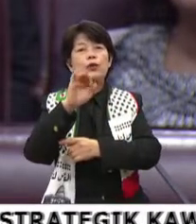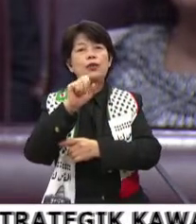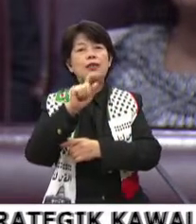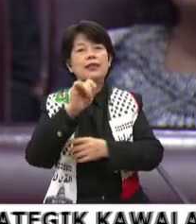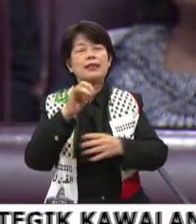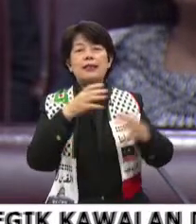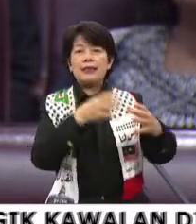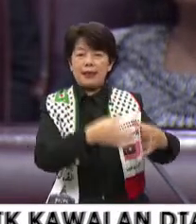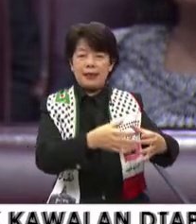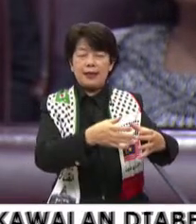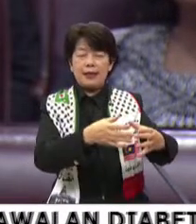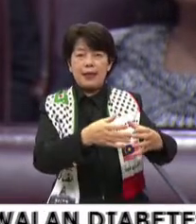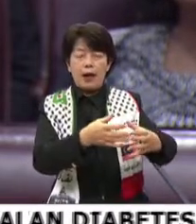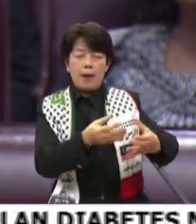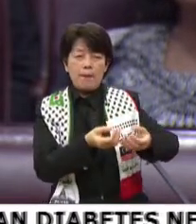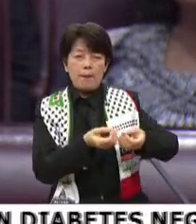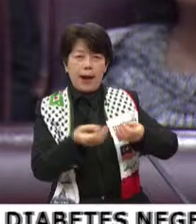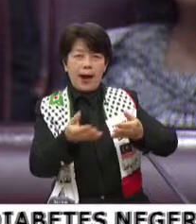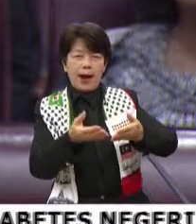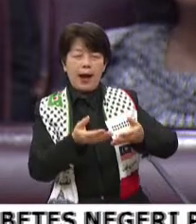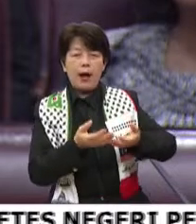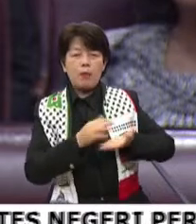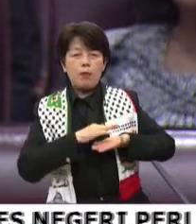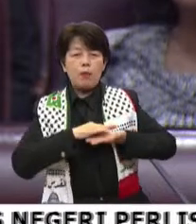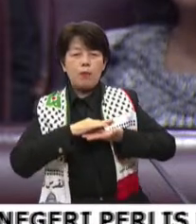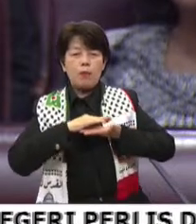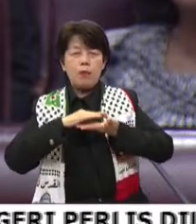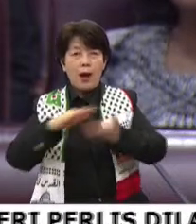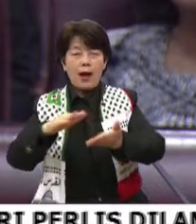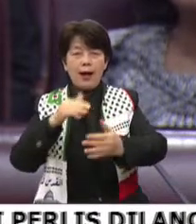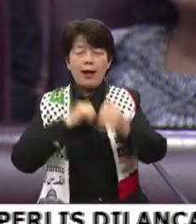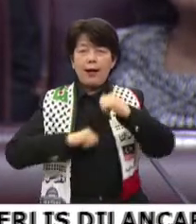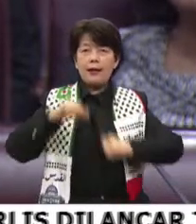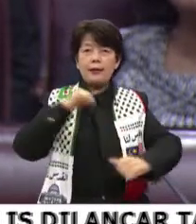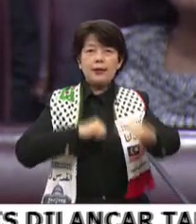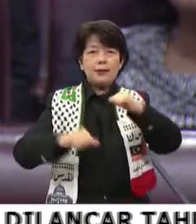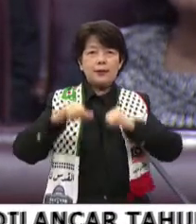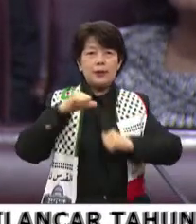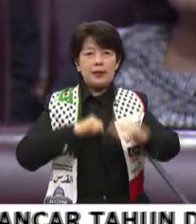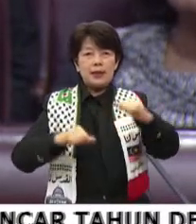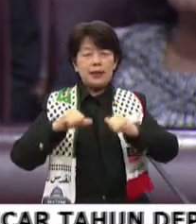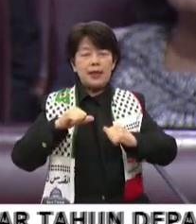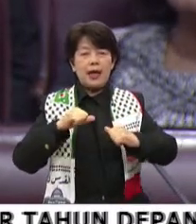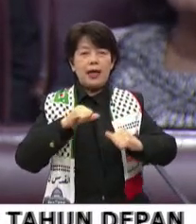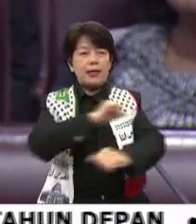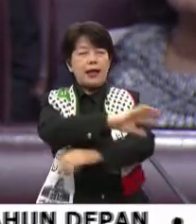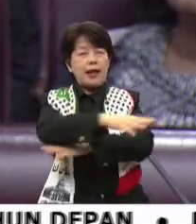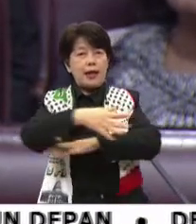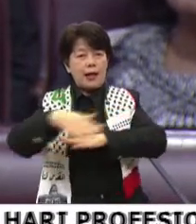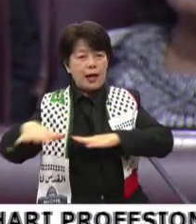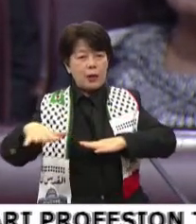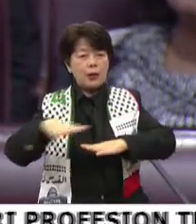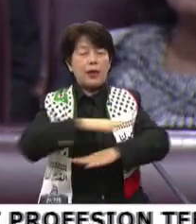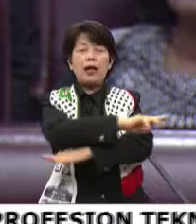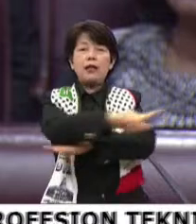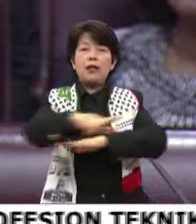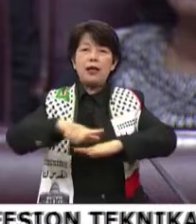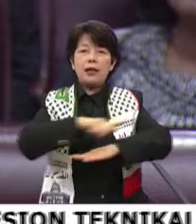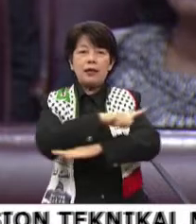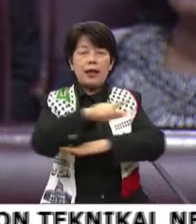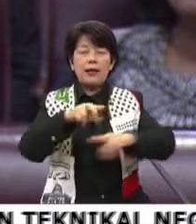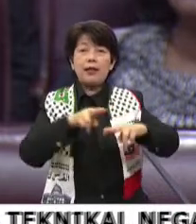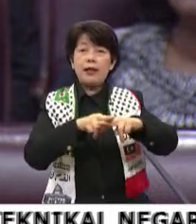izin toend sebagai seperti aktiviti pengangkutan udara lautan darat dan kereta api